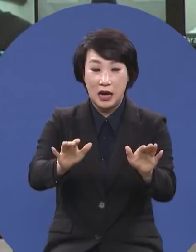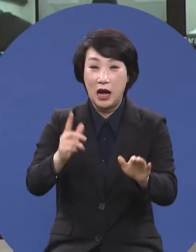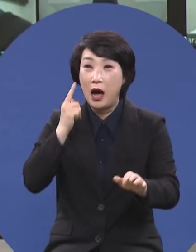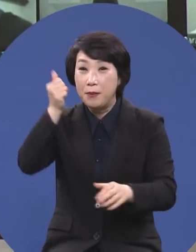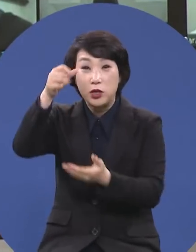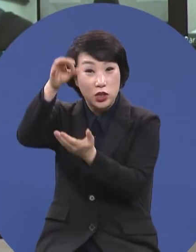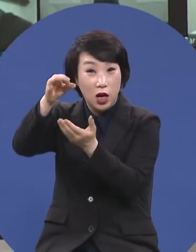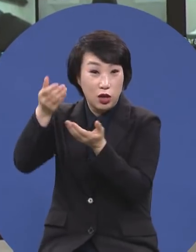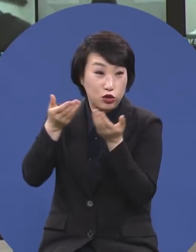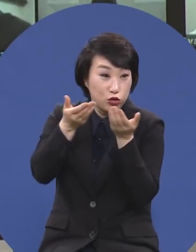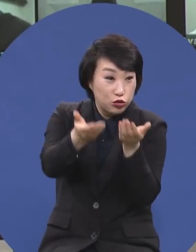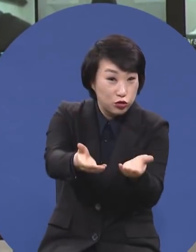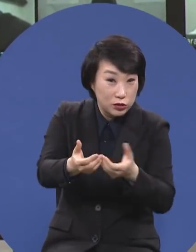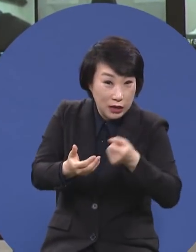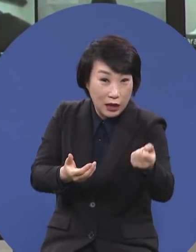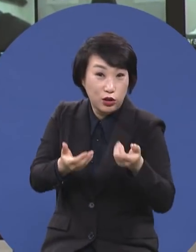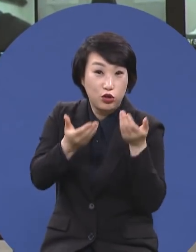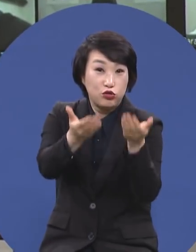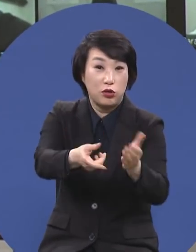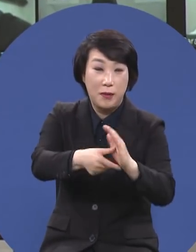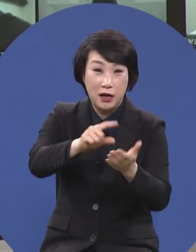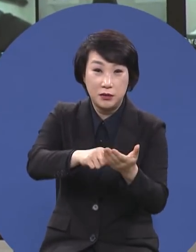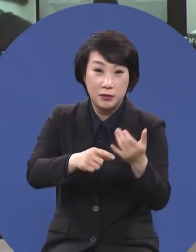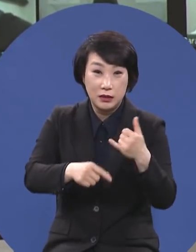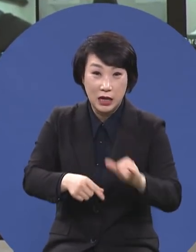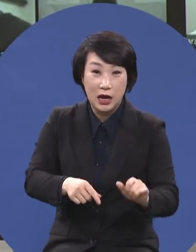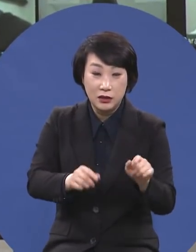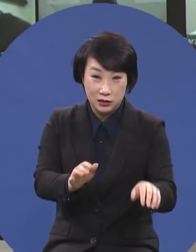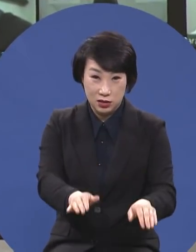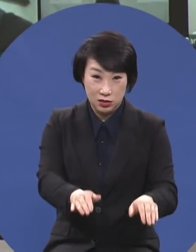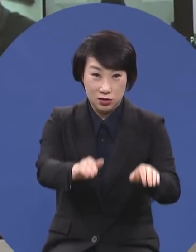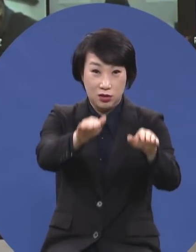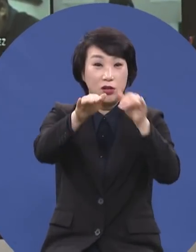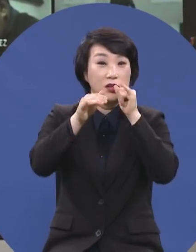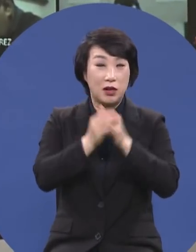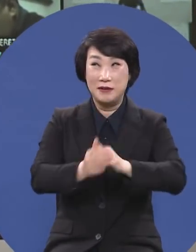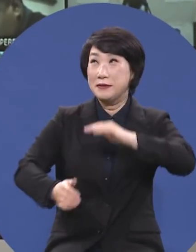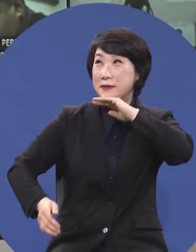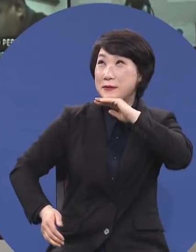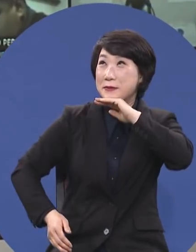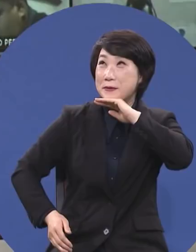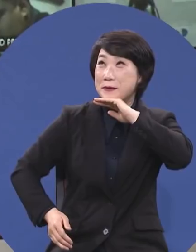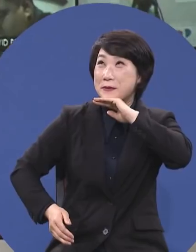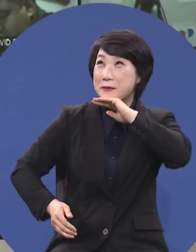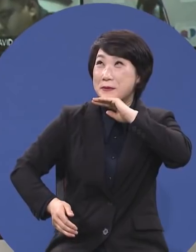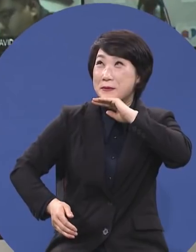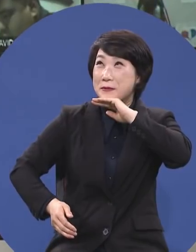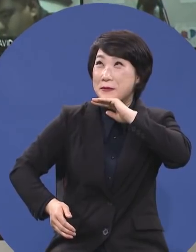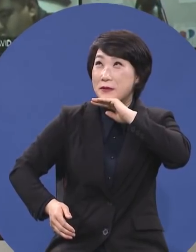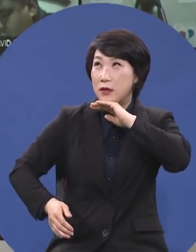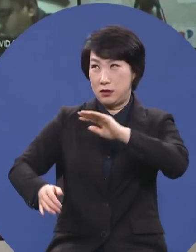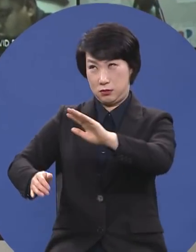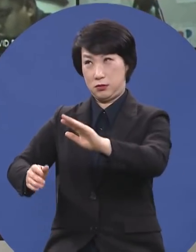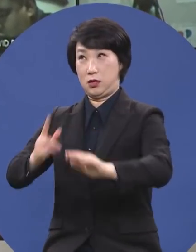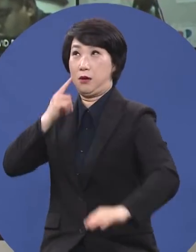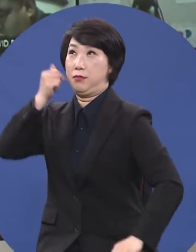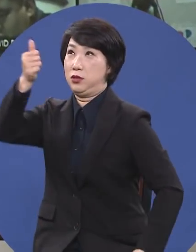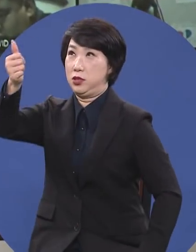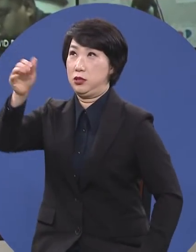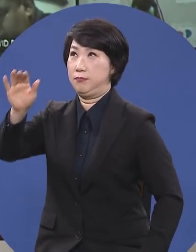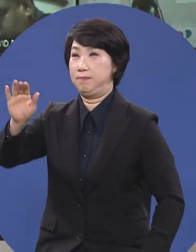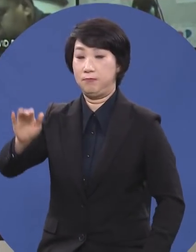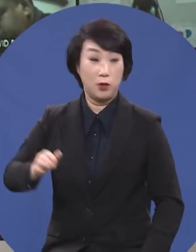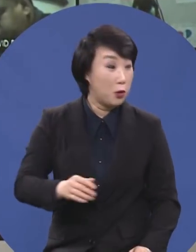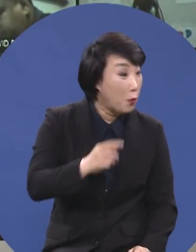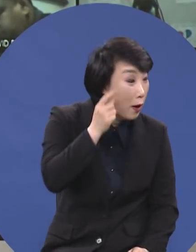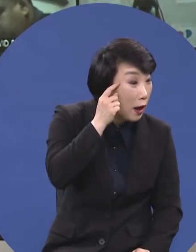유산을 물려받을 수 있을 만큼 이제 나이가 먹으니까 기다렸다는 듯이, 아버지